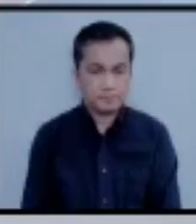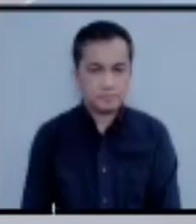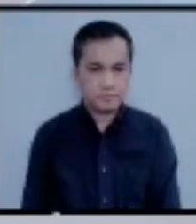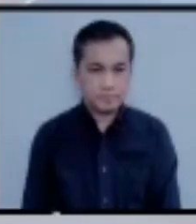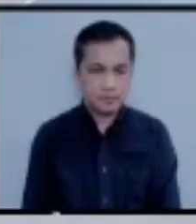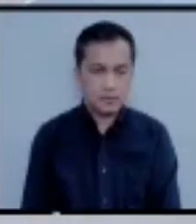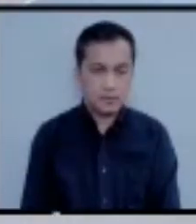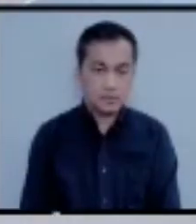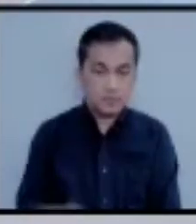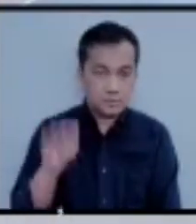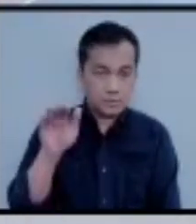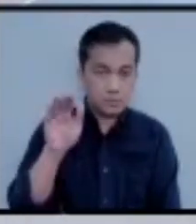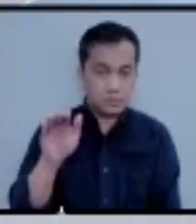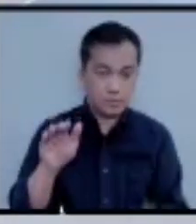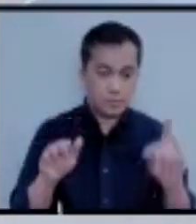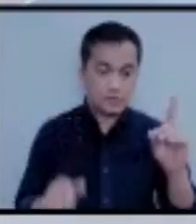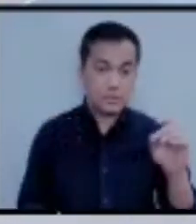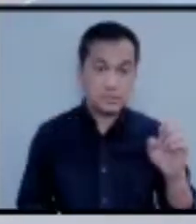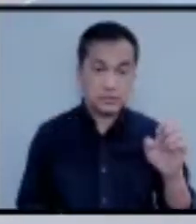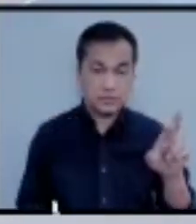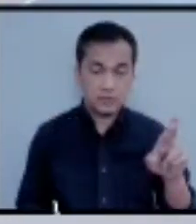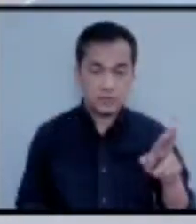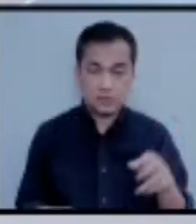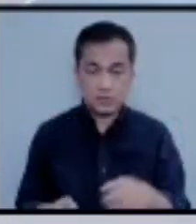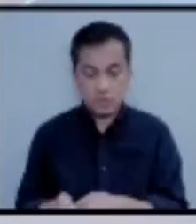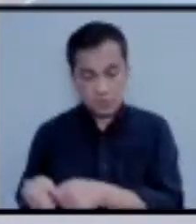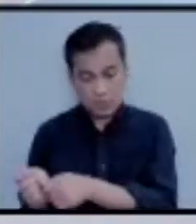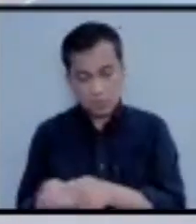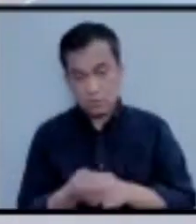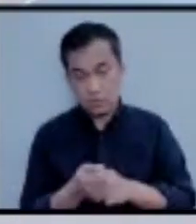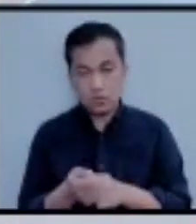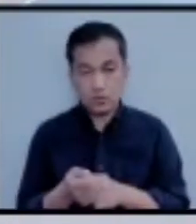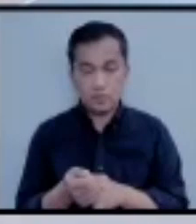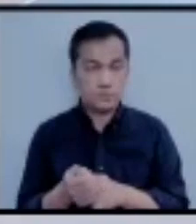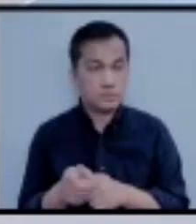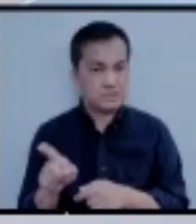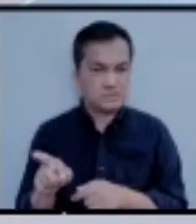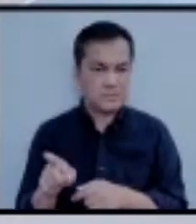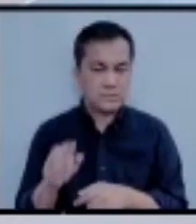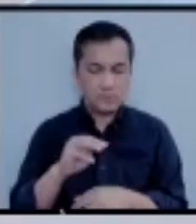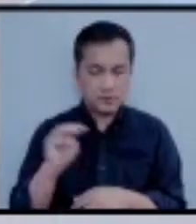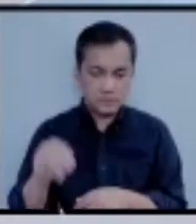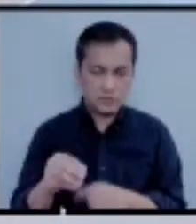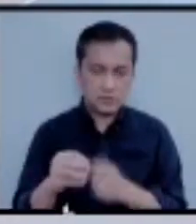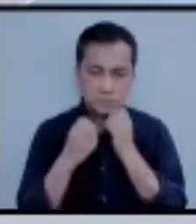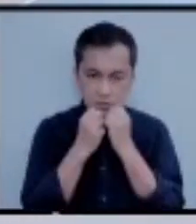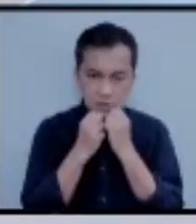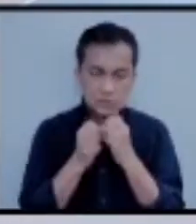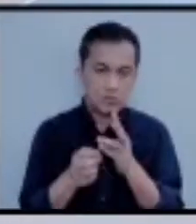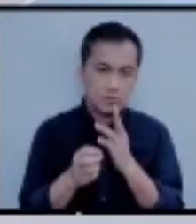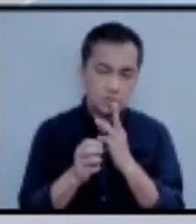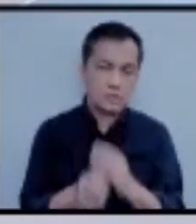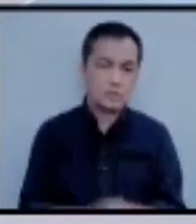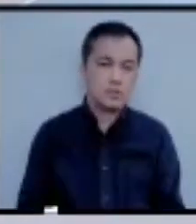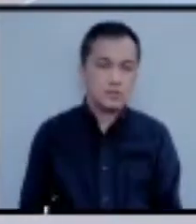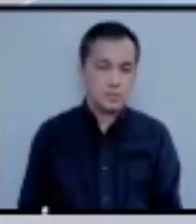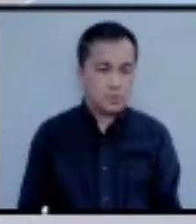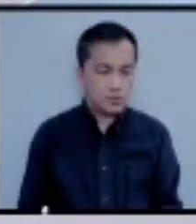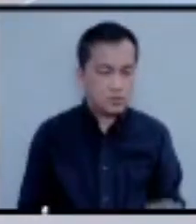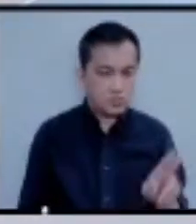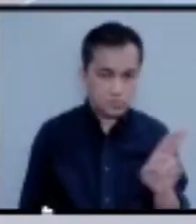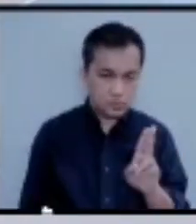Nananawagan ng DNR sa mga golf course sa Metro Manila na tipirin ang paggamit ng tubig at gumamit ng mga recycled